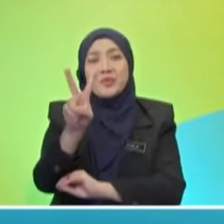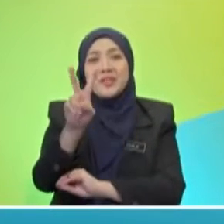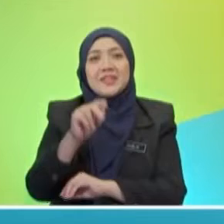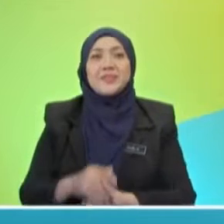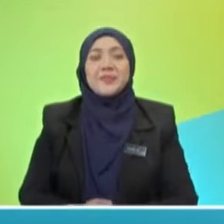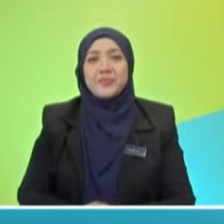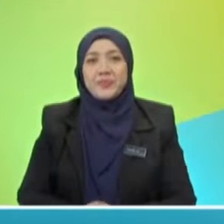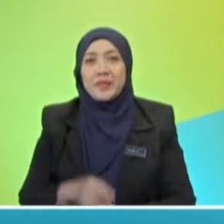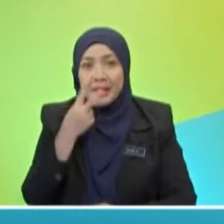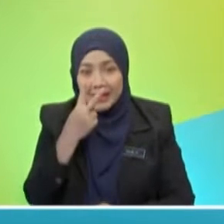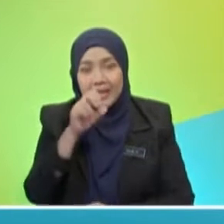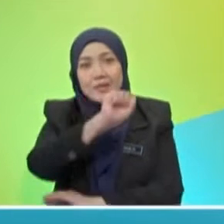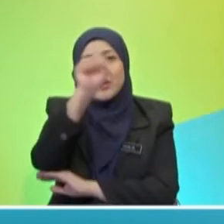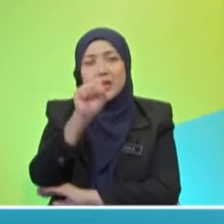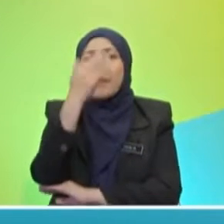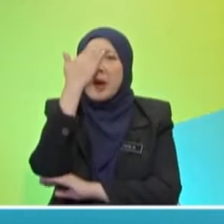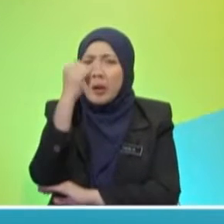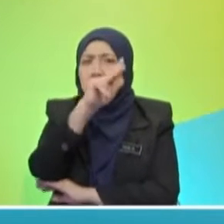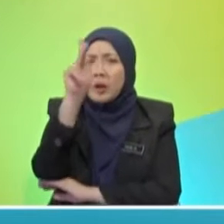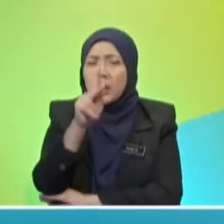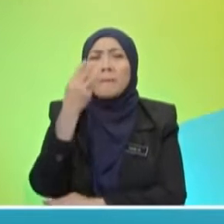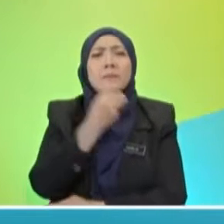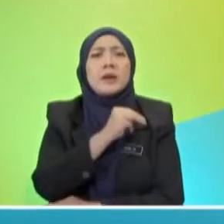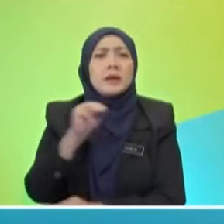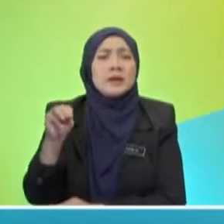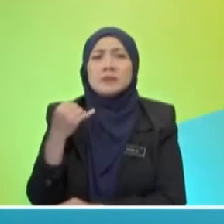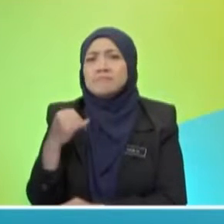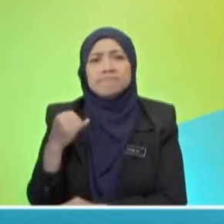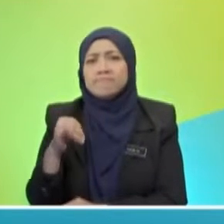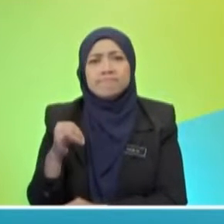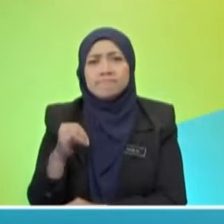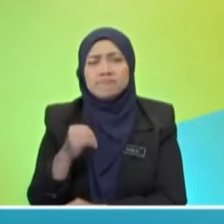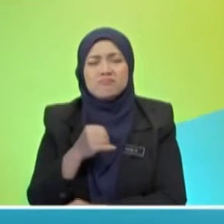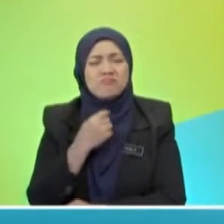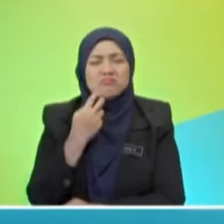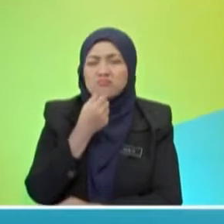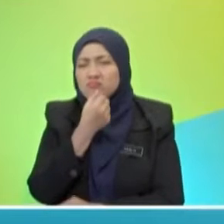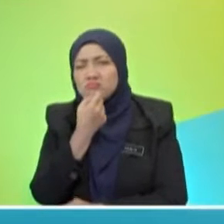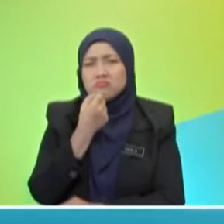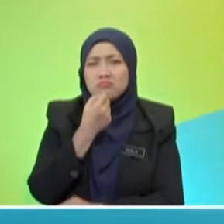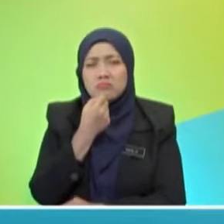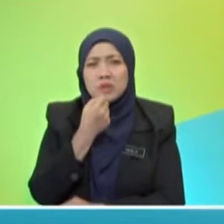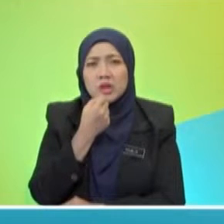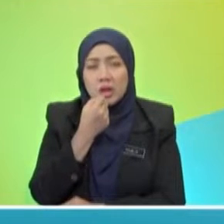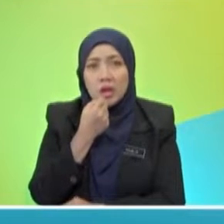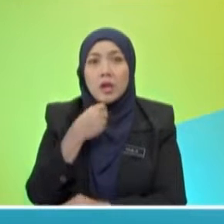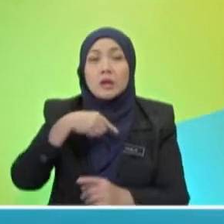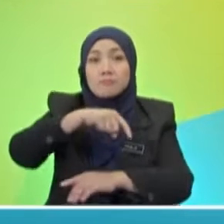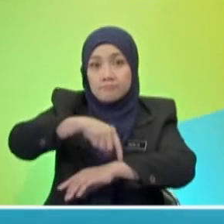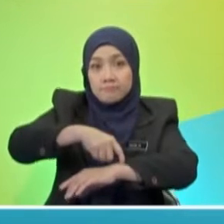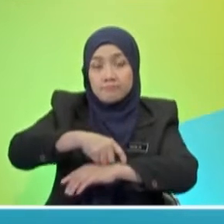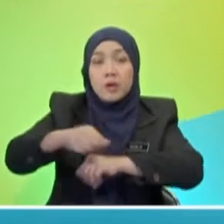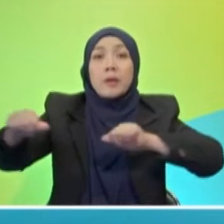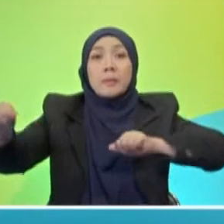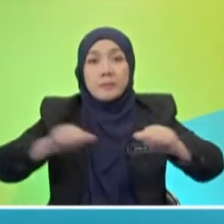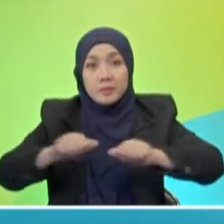Ini soalannya. Mengapakah mereka tidak bersungut semasa melakukan aktiviti tersebut?